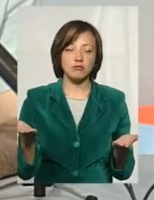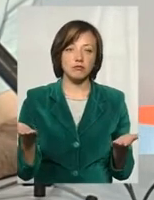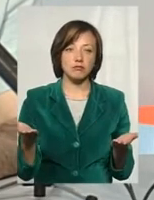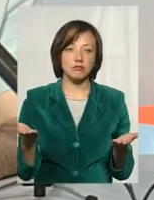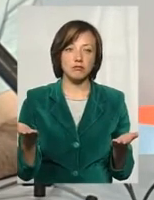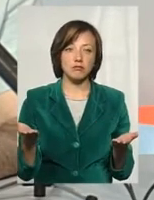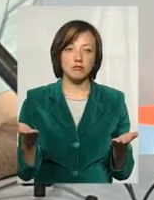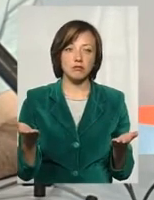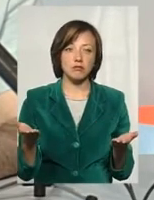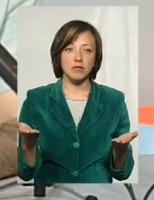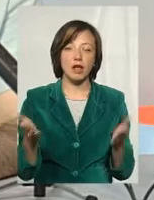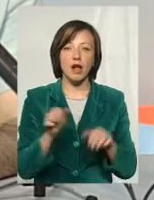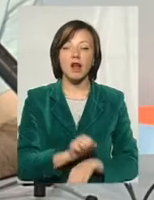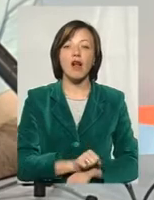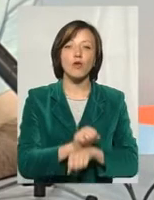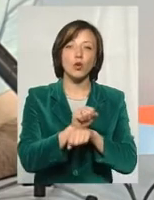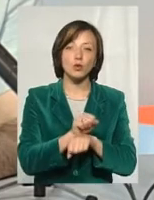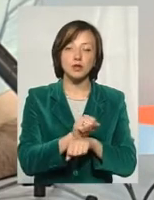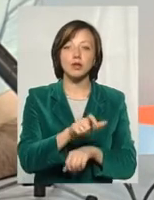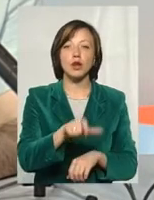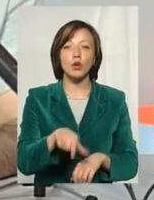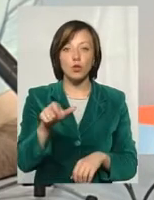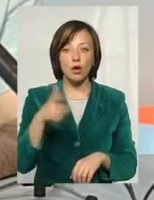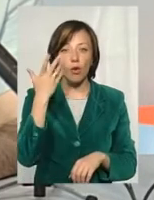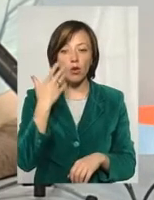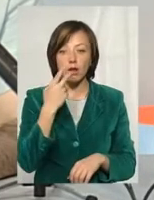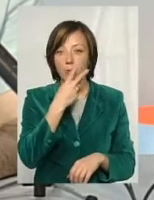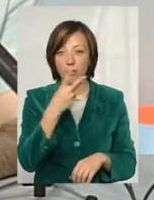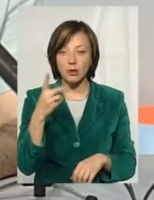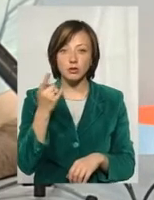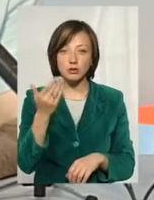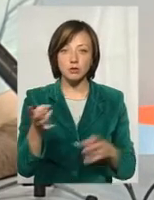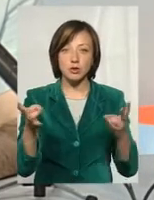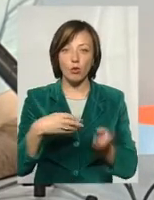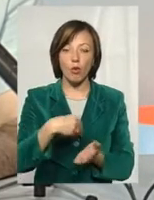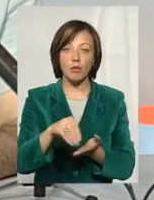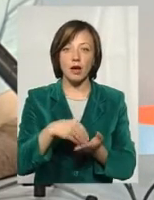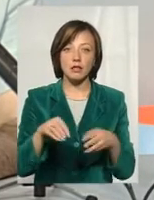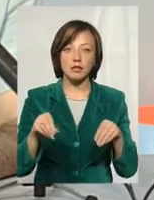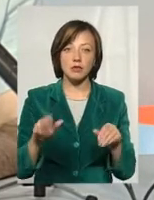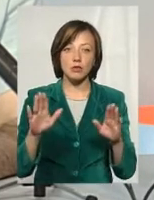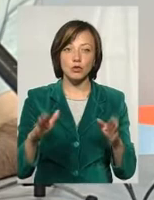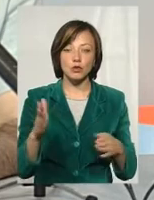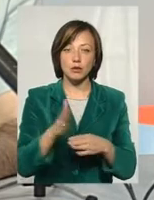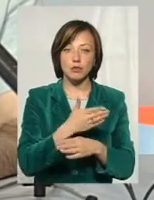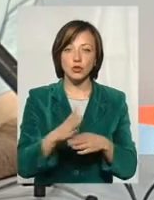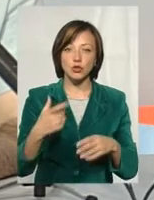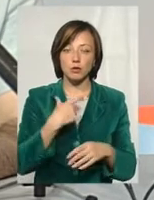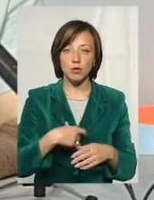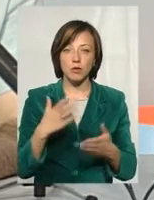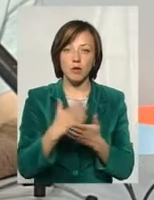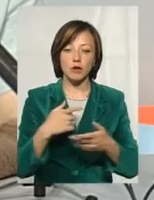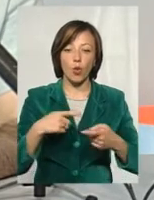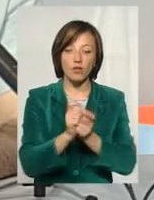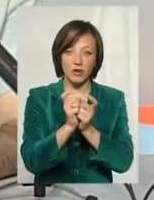скажімо, селянські рухи, революції, тому що люди, коли будуть бачити, що їм потрібно купляти землю, вони будуть між собою мати так само